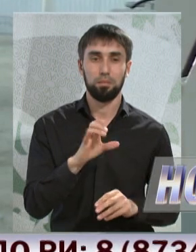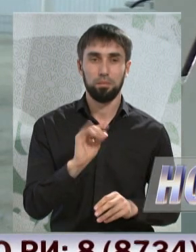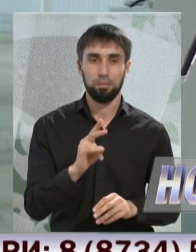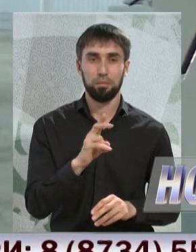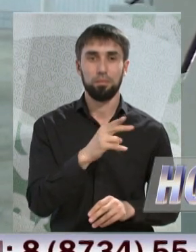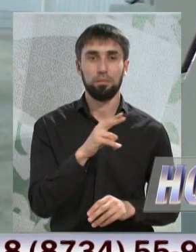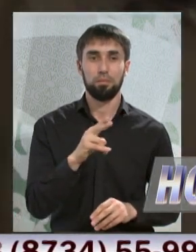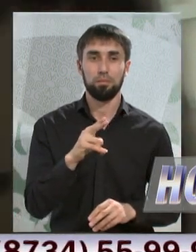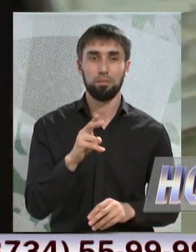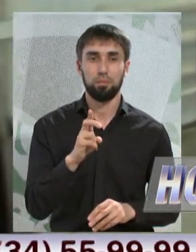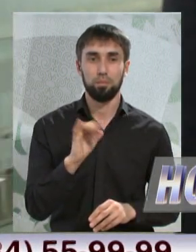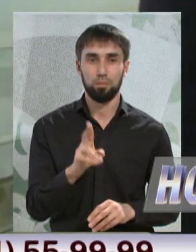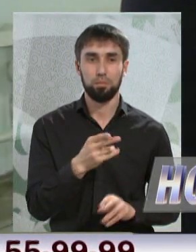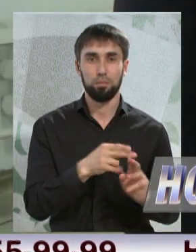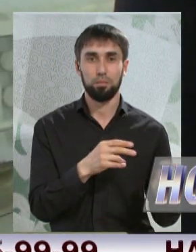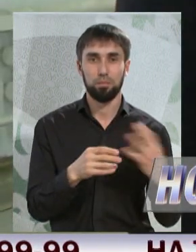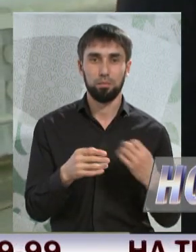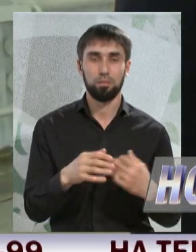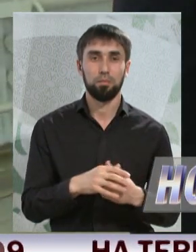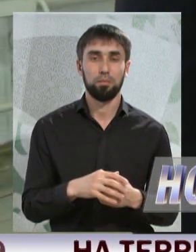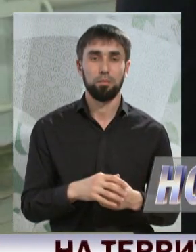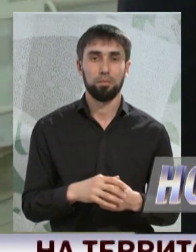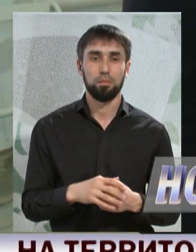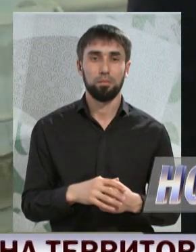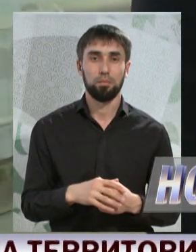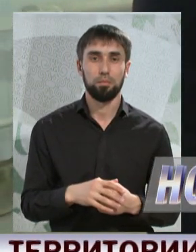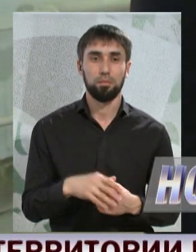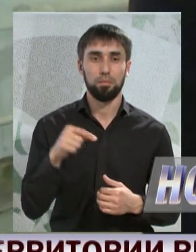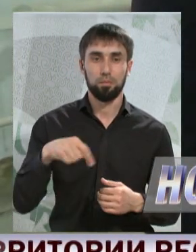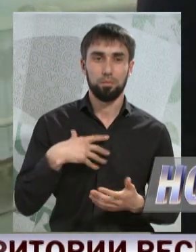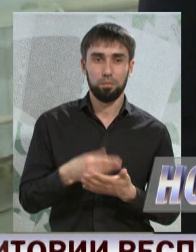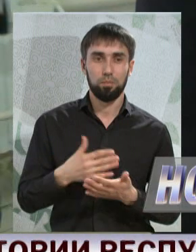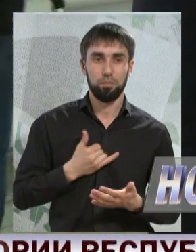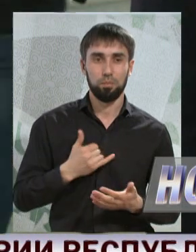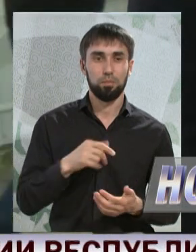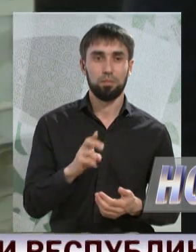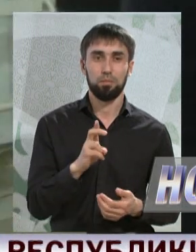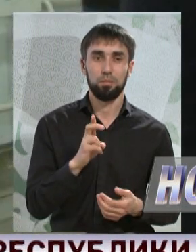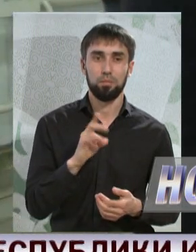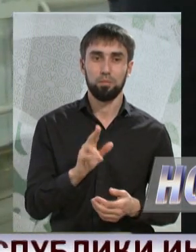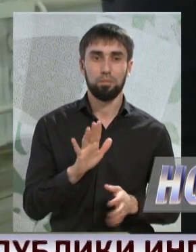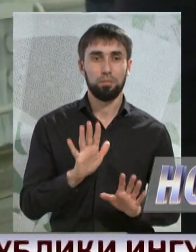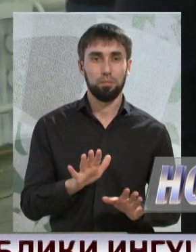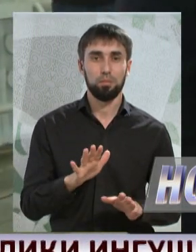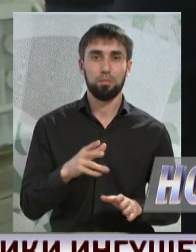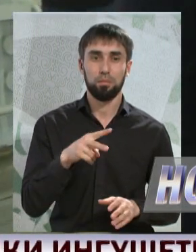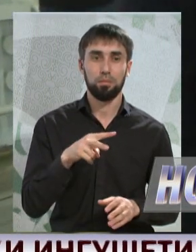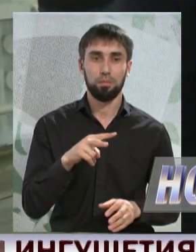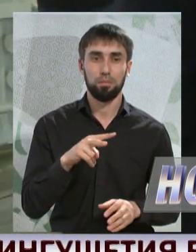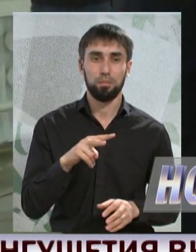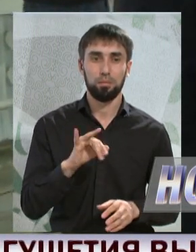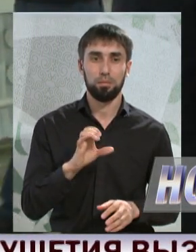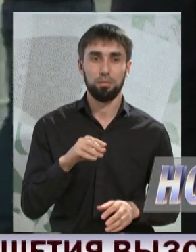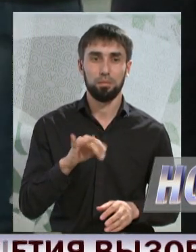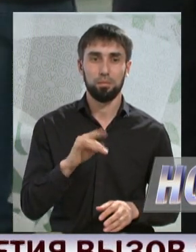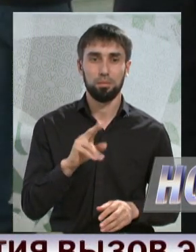Сам. Лиственные породы в основном вайцегьеры, плотные бук маяц пока. А сама лиственница мы сахалинская и